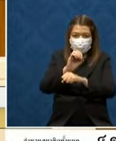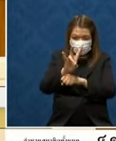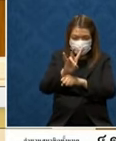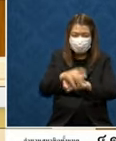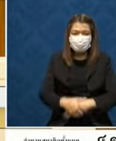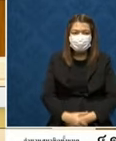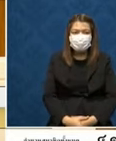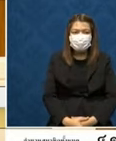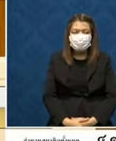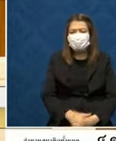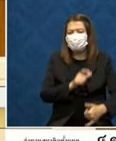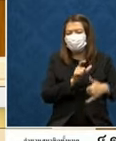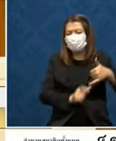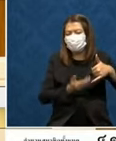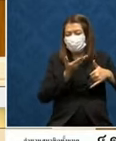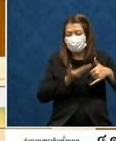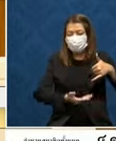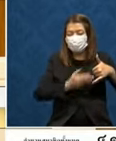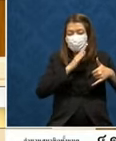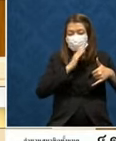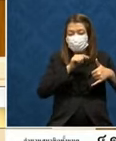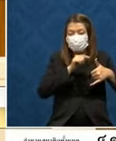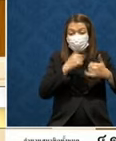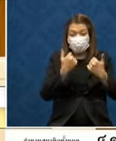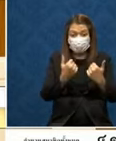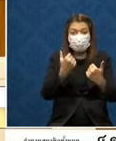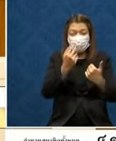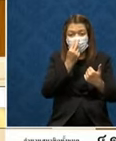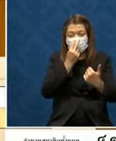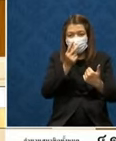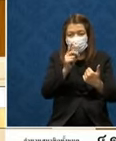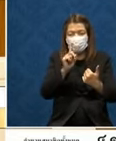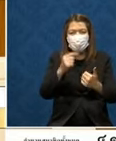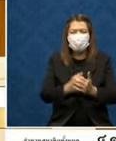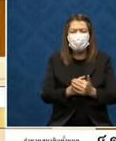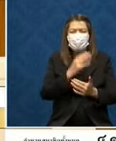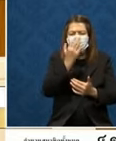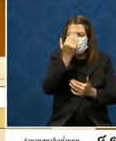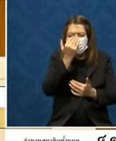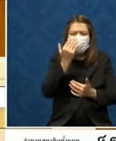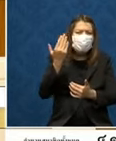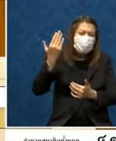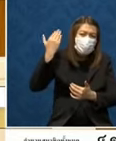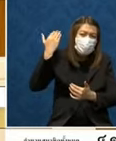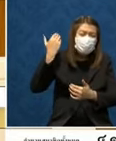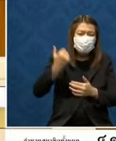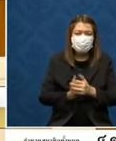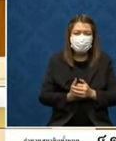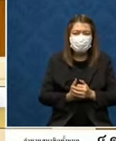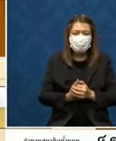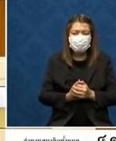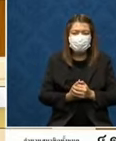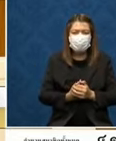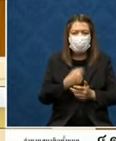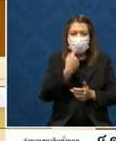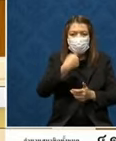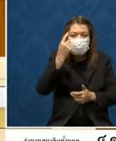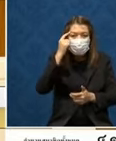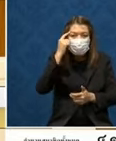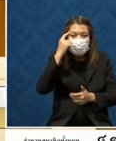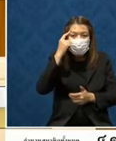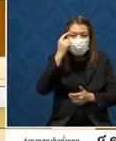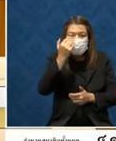แล้วพฤติกรรมเหล่านี้เมื่อเราทราบในวันนี้นะครับผมก็ไม่แน่ใจว่าเอ๊ะทำไมที่ผ่านมาไม่มีใครทราบเลยหรือ